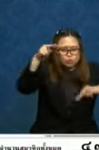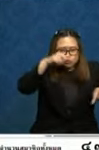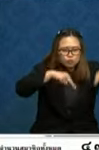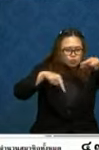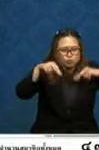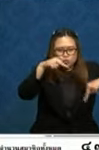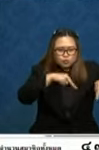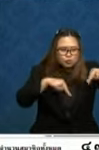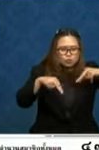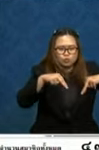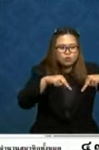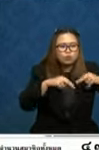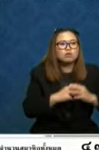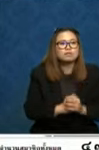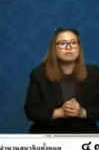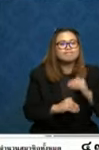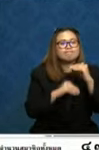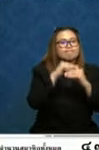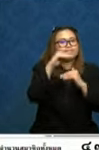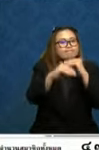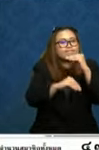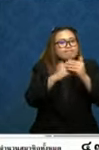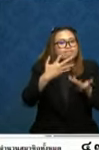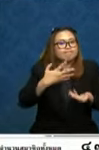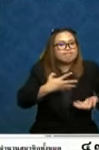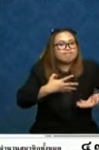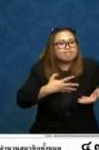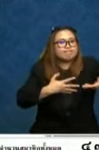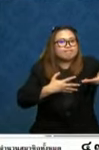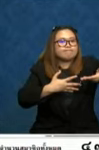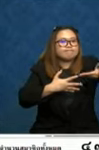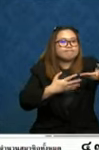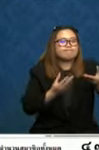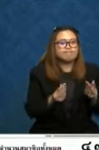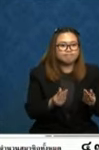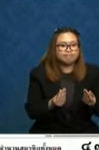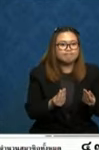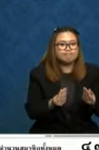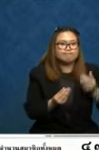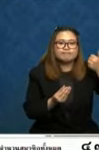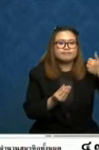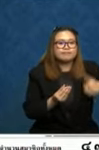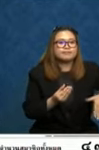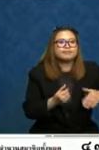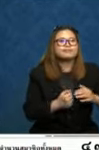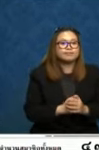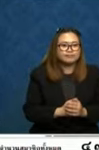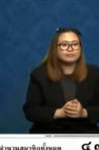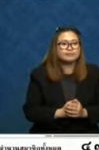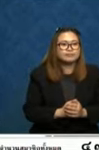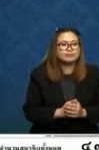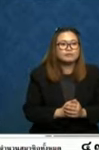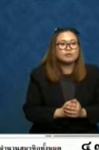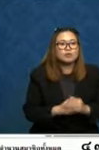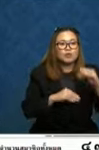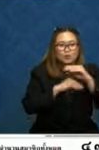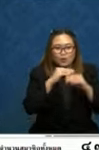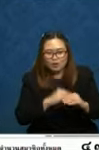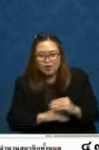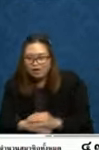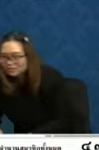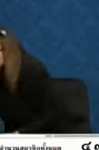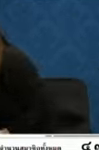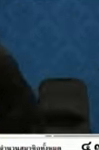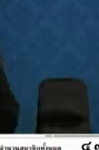ทำให้การพัฒนายกระดับเรื่องของที่ดินประเภทนี้ยังไม่ไปถึงไหนนอกจากนี้โครงการบริหารจัดการ